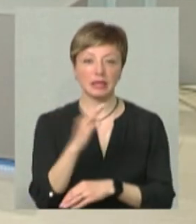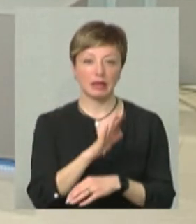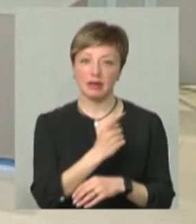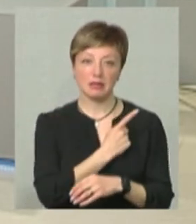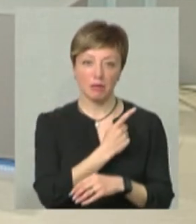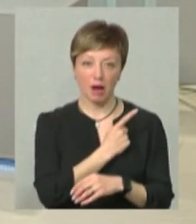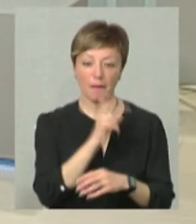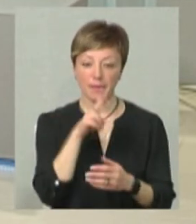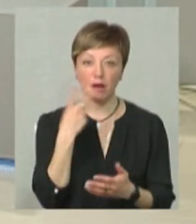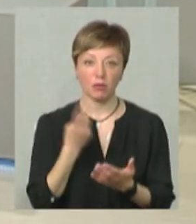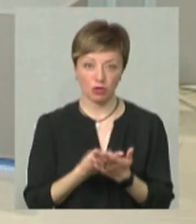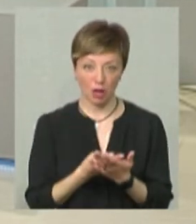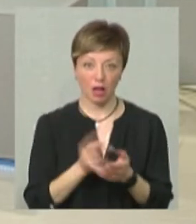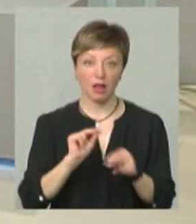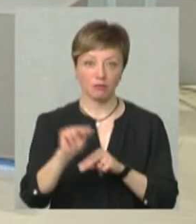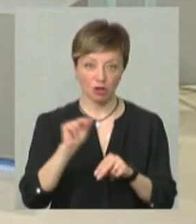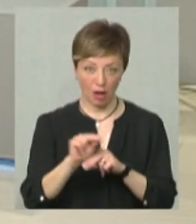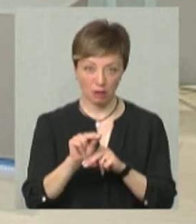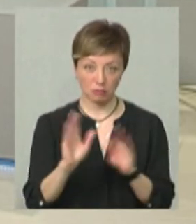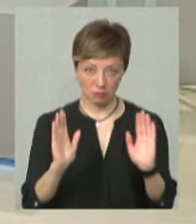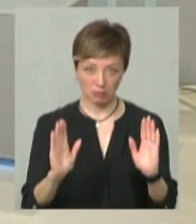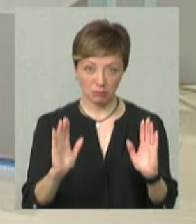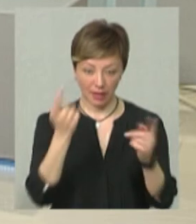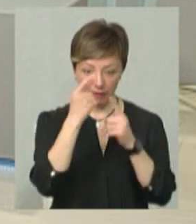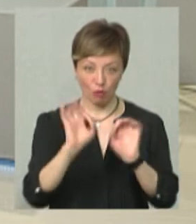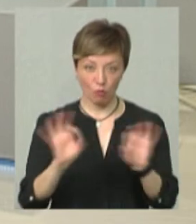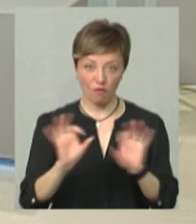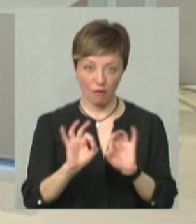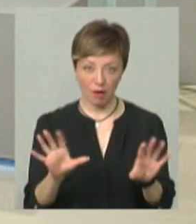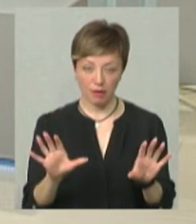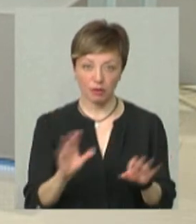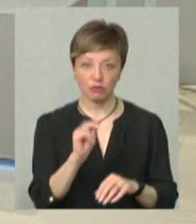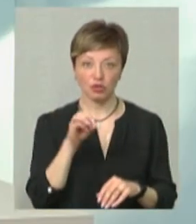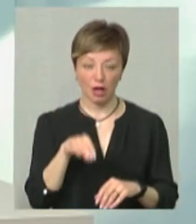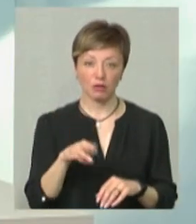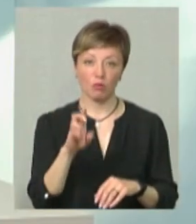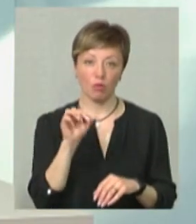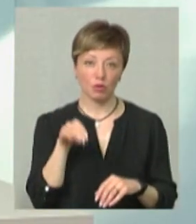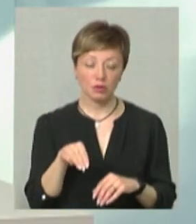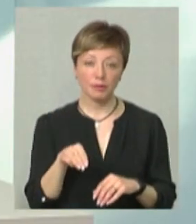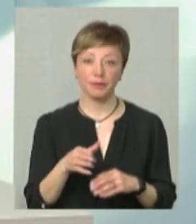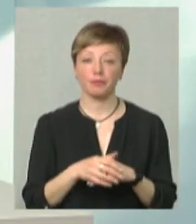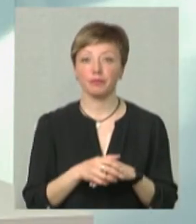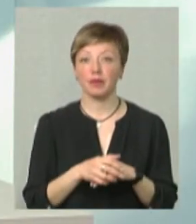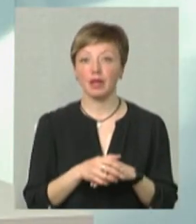сама» передбачає навчання, ну, власне, інформування так через чат-бот,